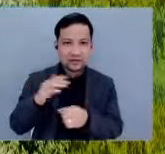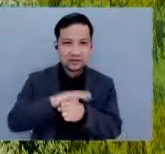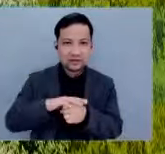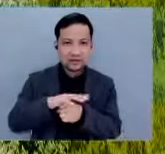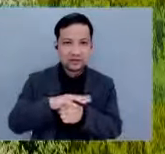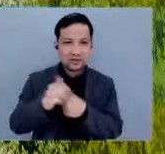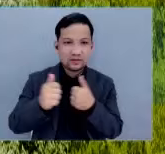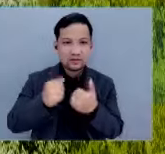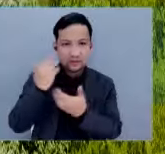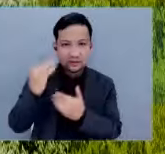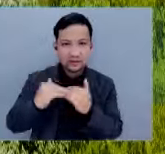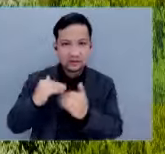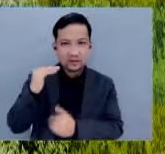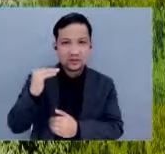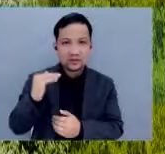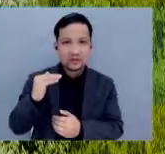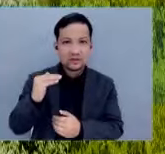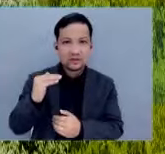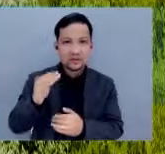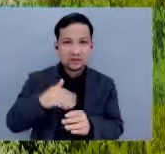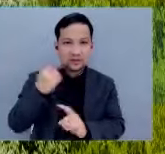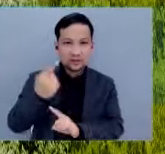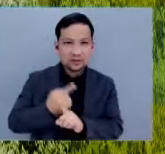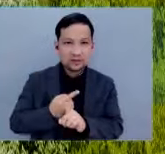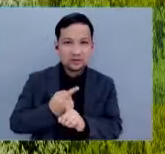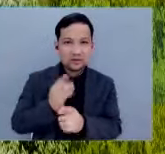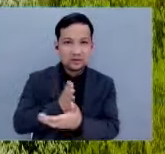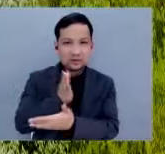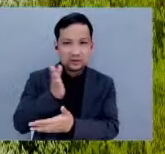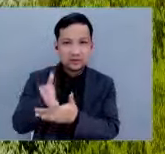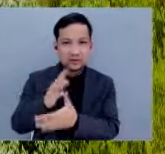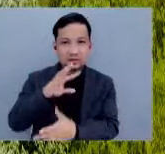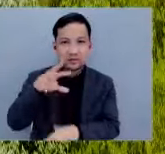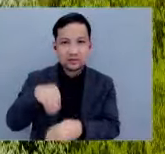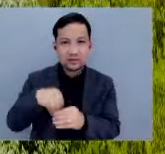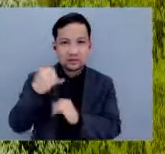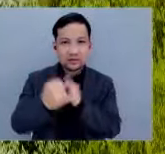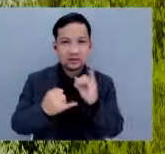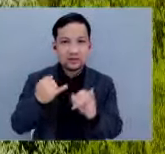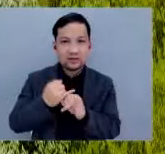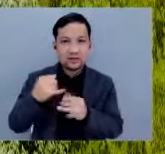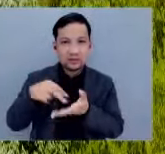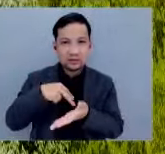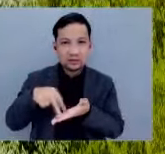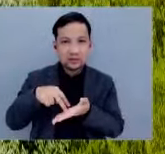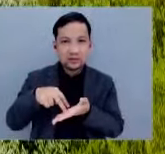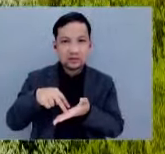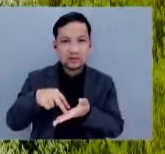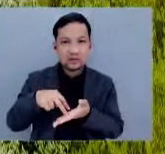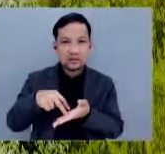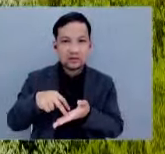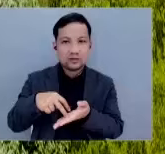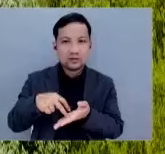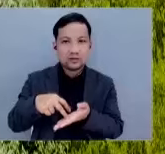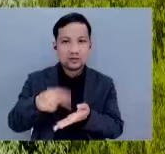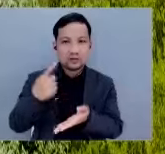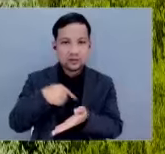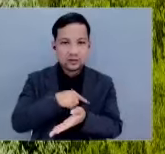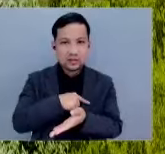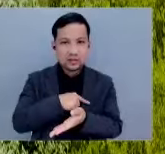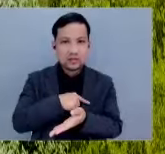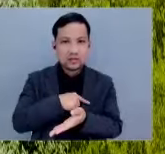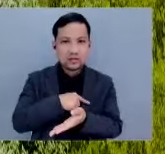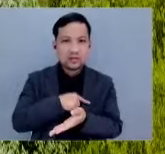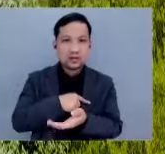competition. Next month po, nagbabalak po kami sumali sa International Dance Competition. Ooh. Kung papalarin po at sa...